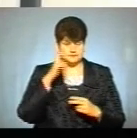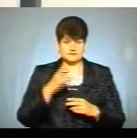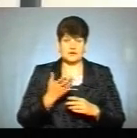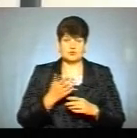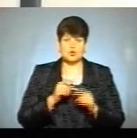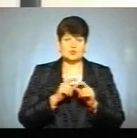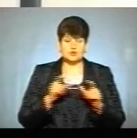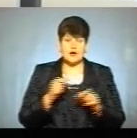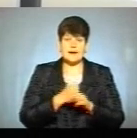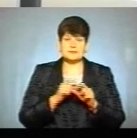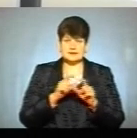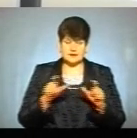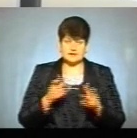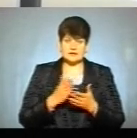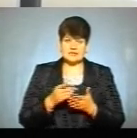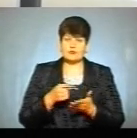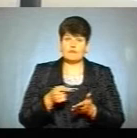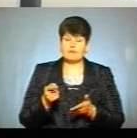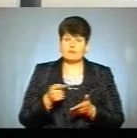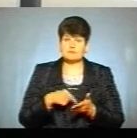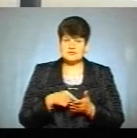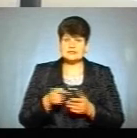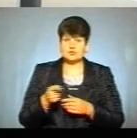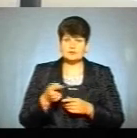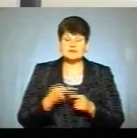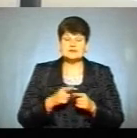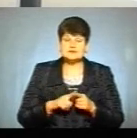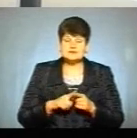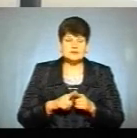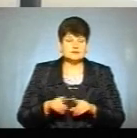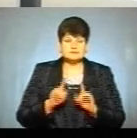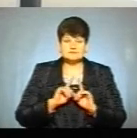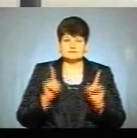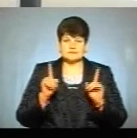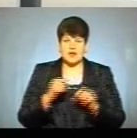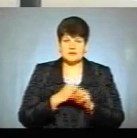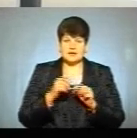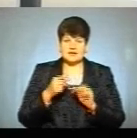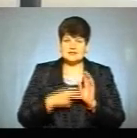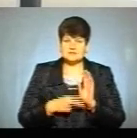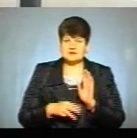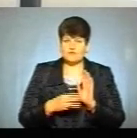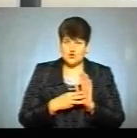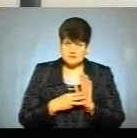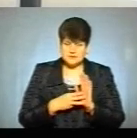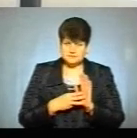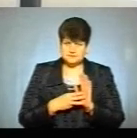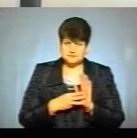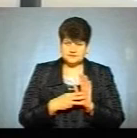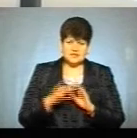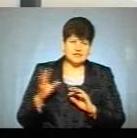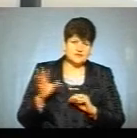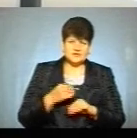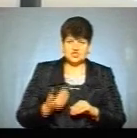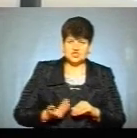аптеки, яка знаходиться в місті Тернополі, і це є легендарна аптека 78-ма. І, напевно, всі